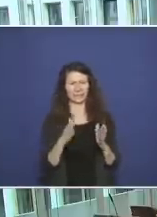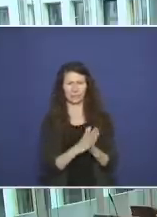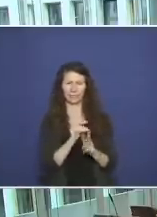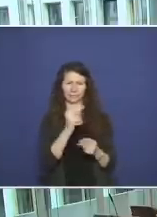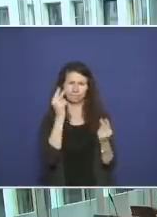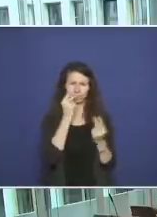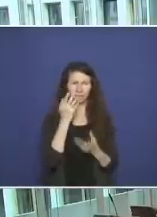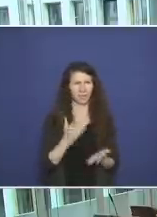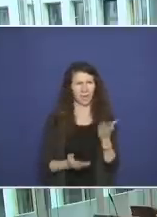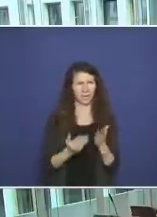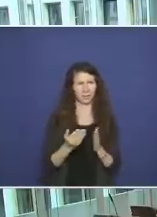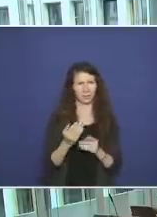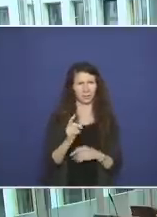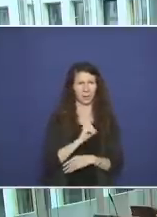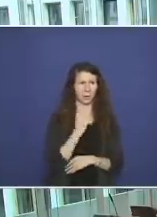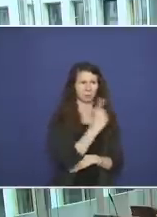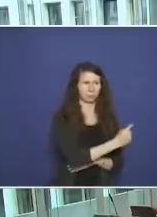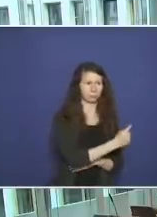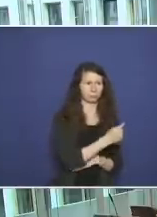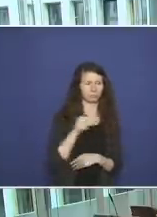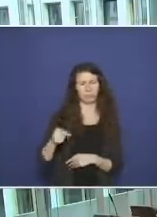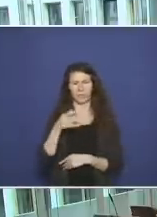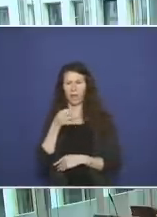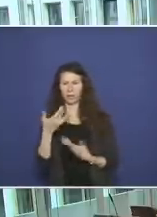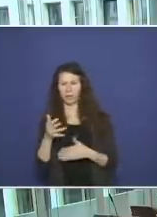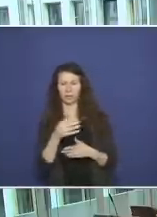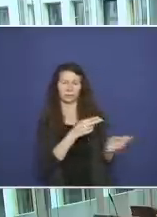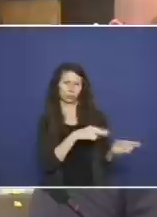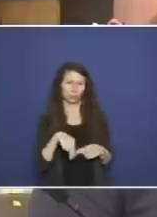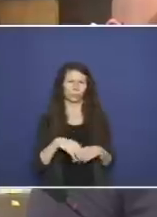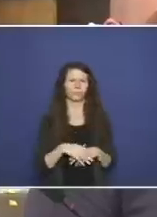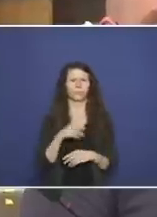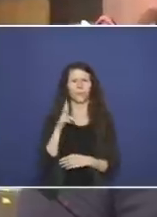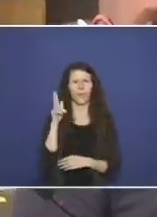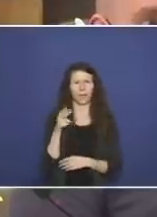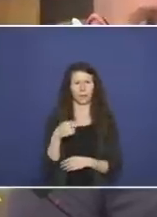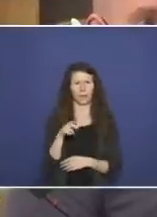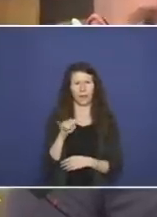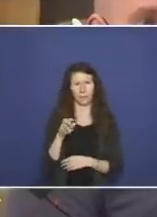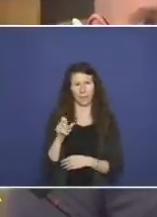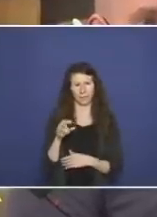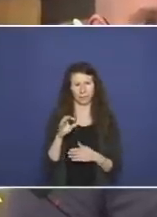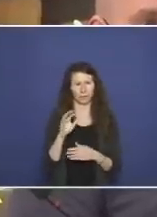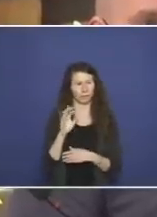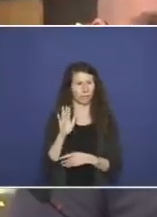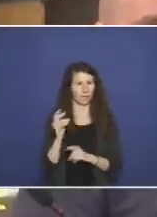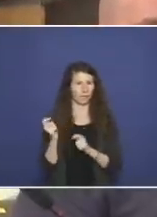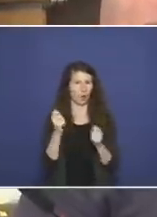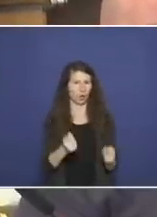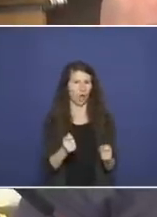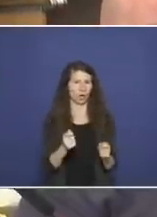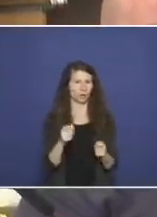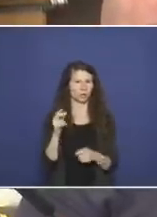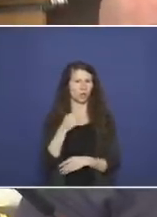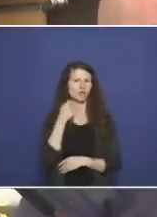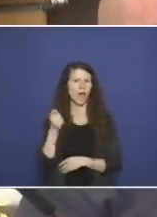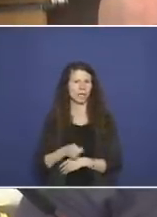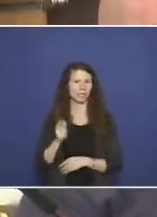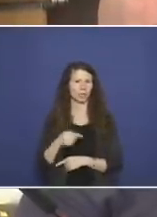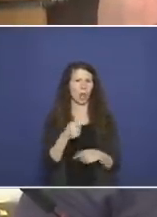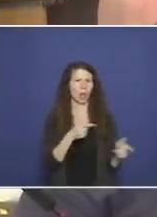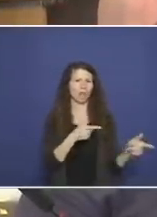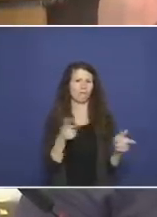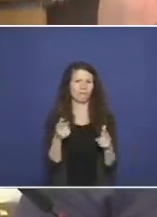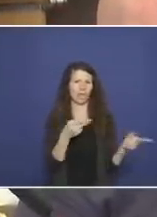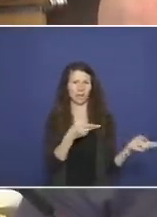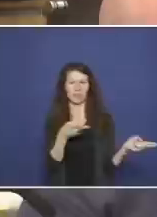schon gestellt worden sein, während ich abwesend war, die Forderung von Herrn Habeck bzw. der Vorschlag, Waffen an die Ukraine zu liefern. Gibt es